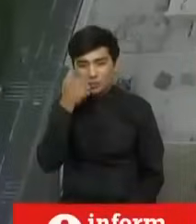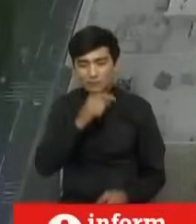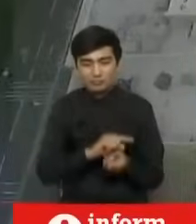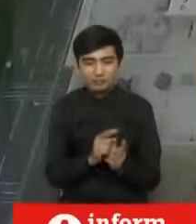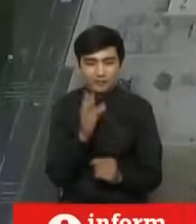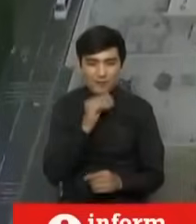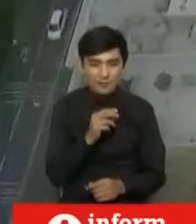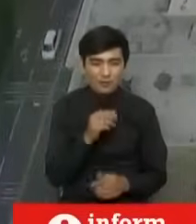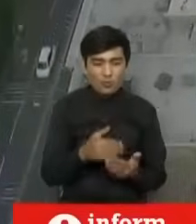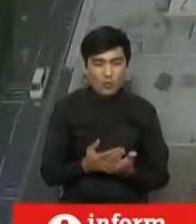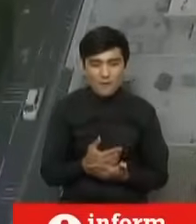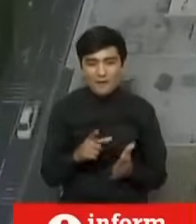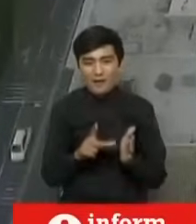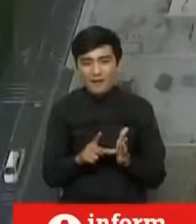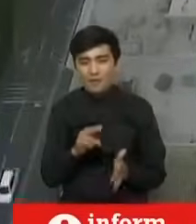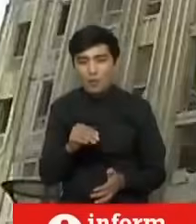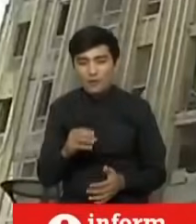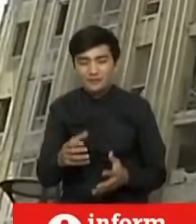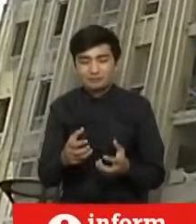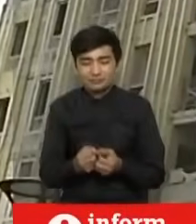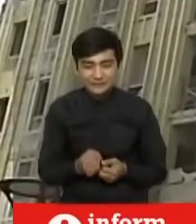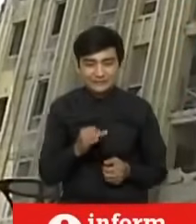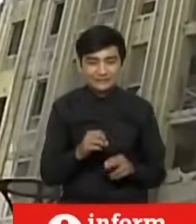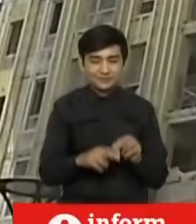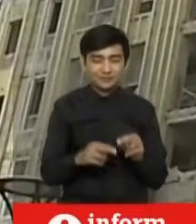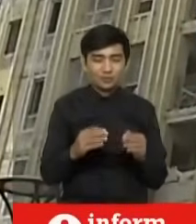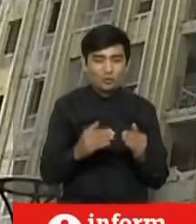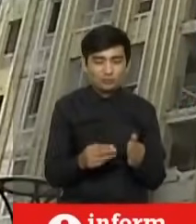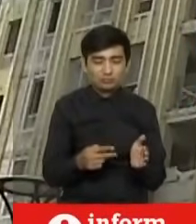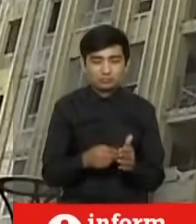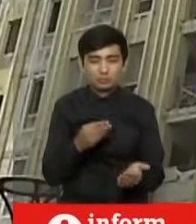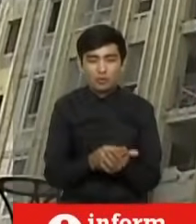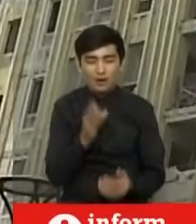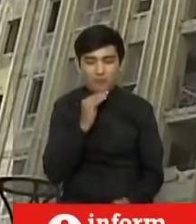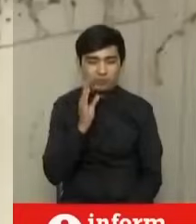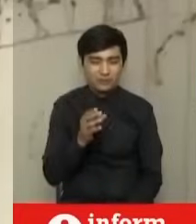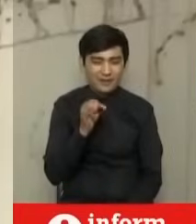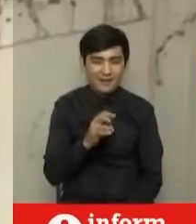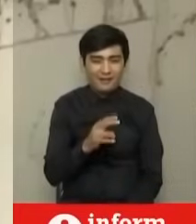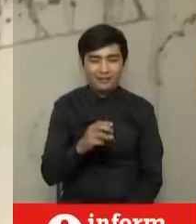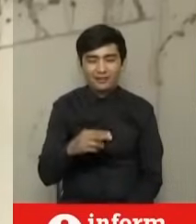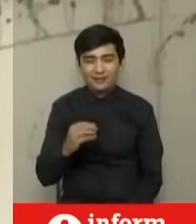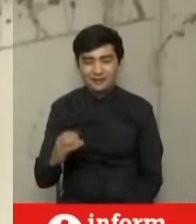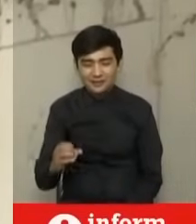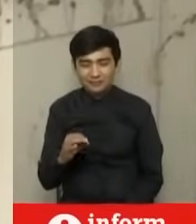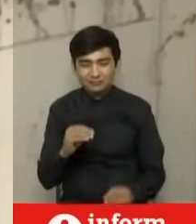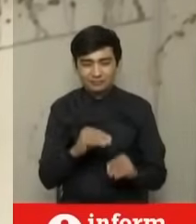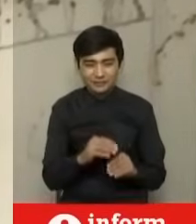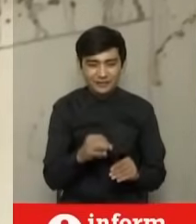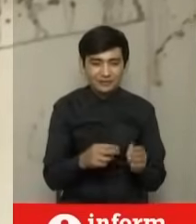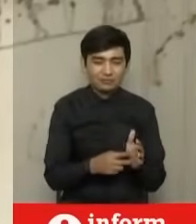из-за принятия нового налогового кодекса. По нему реализация коммерческого жилья будет облагаться НДС, что добавит к стоимости